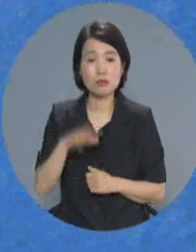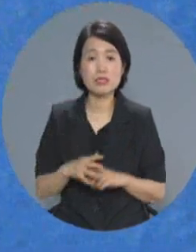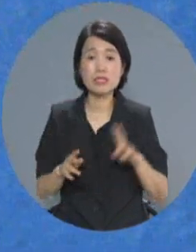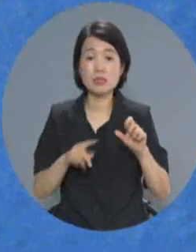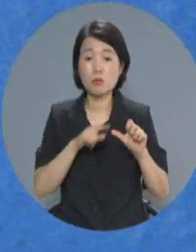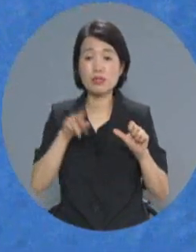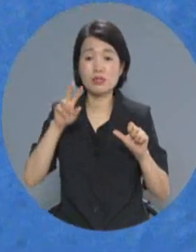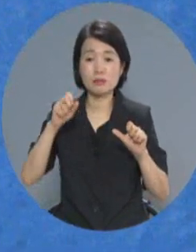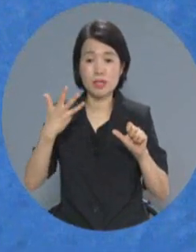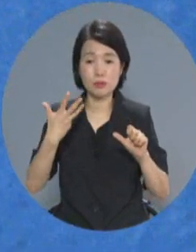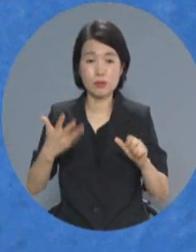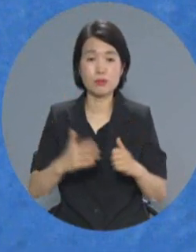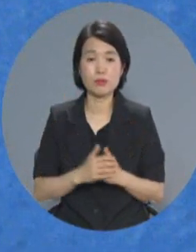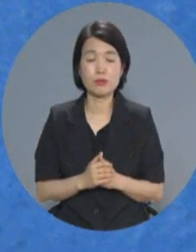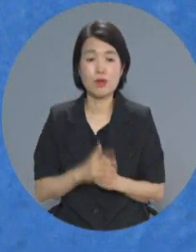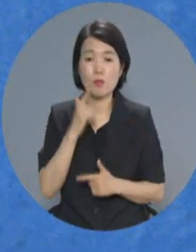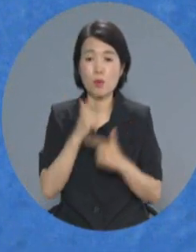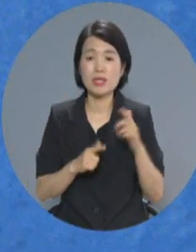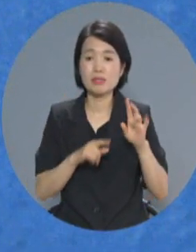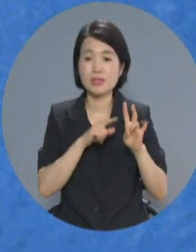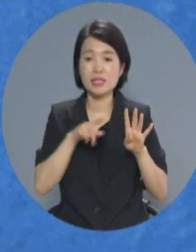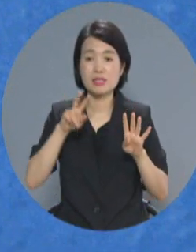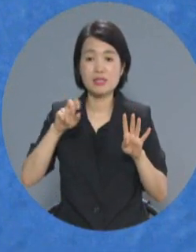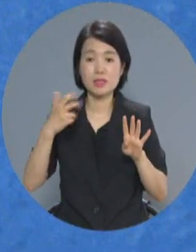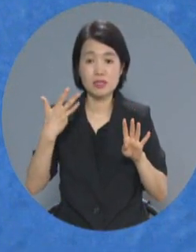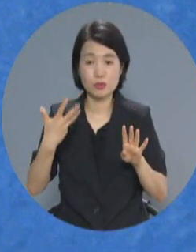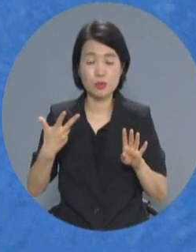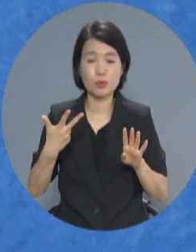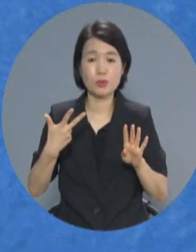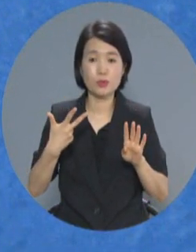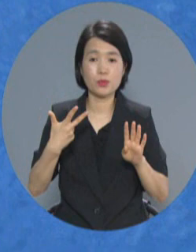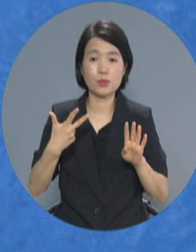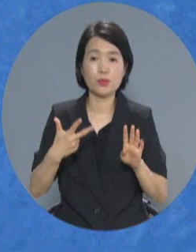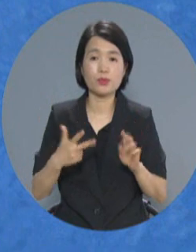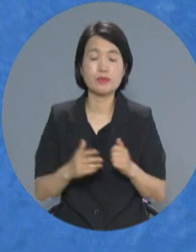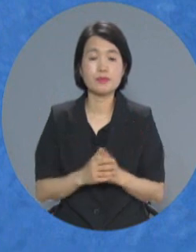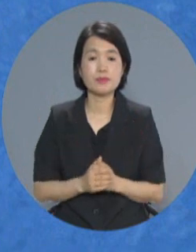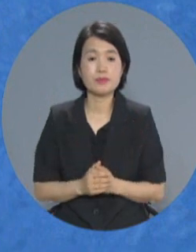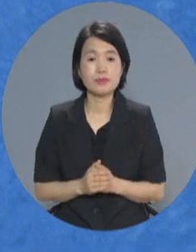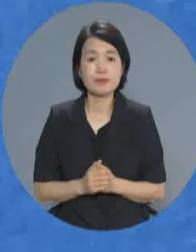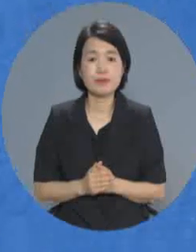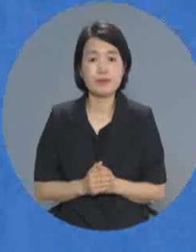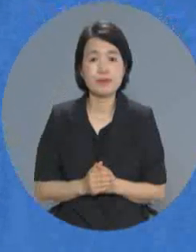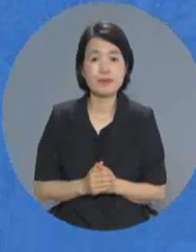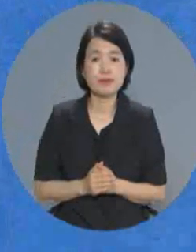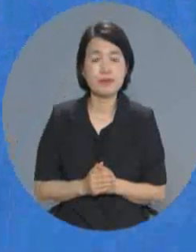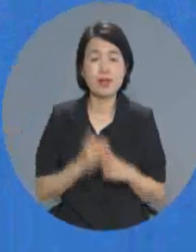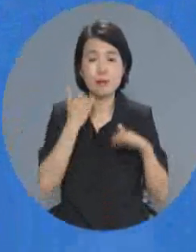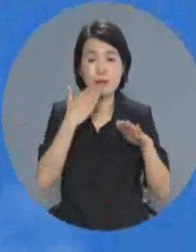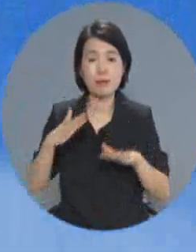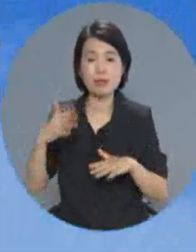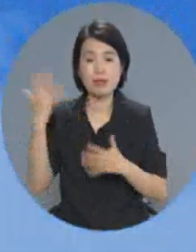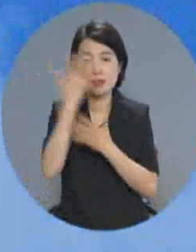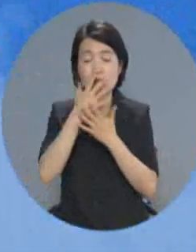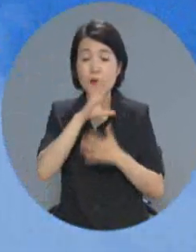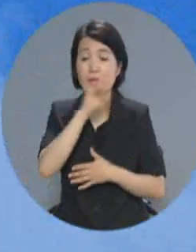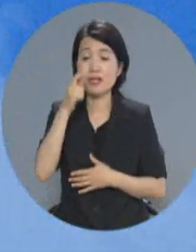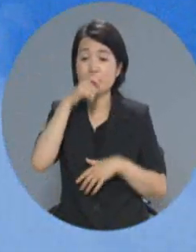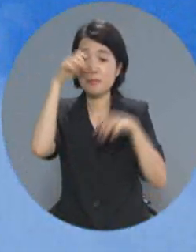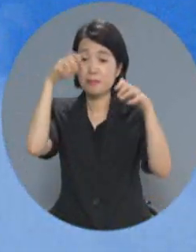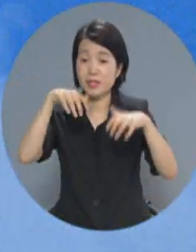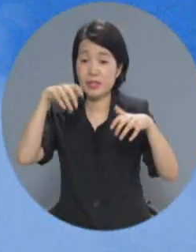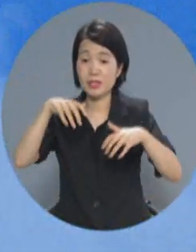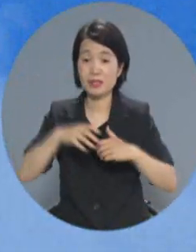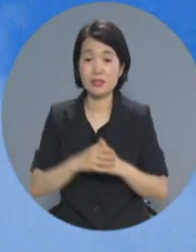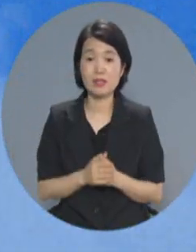25에서 28도 목포는 24에서 27도 를 기록하게 씁니다 세상에도 흐리고 가끔 비가 내릴